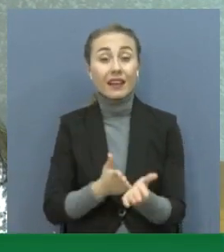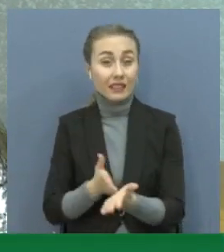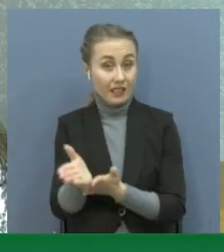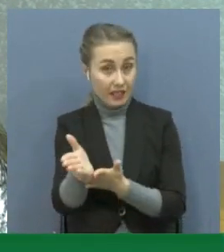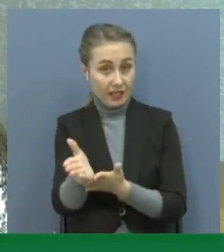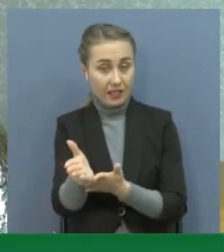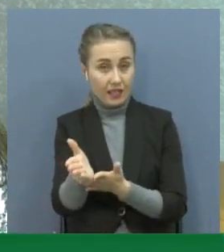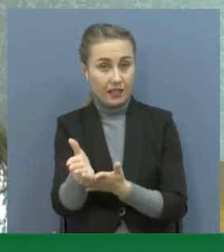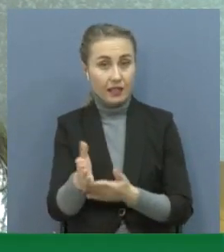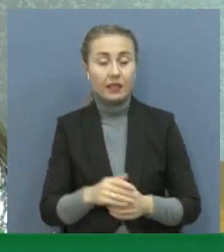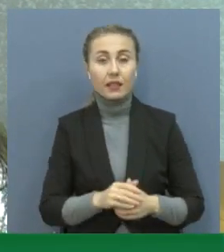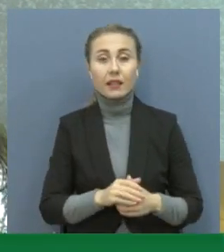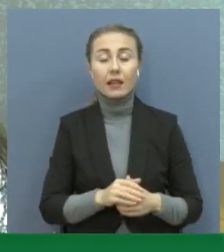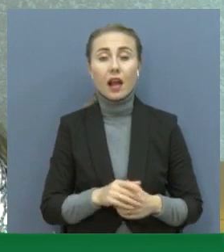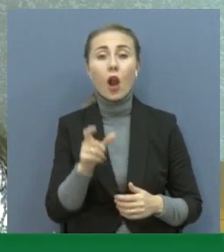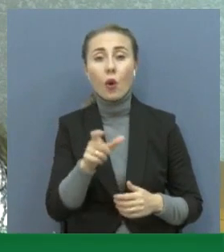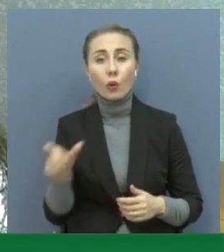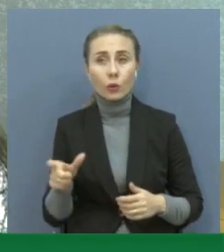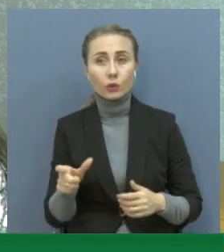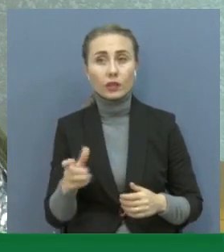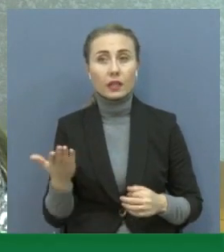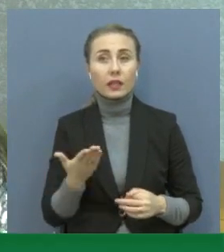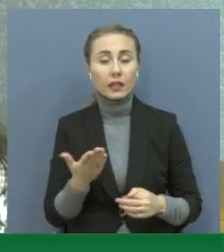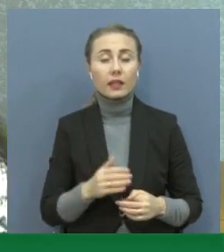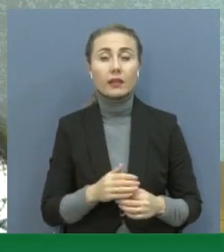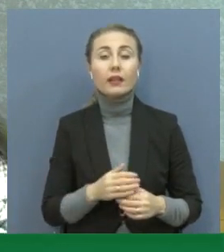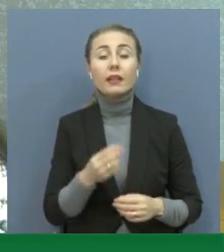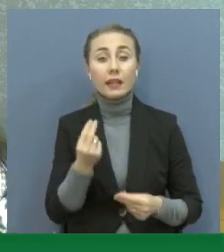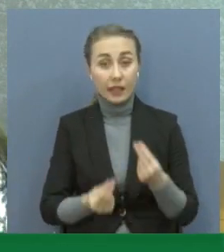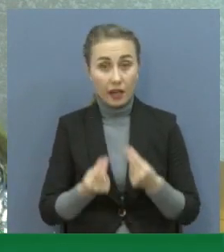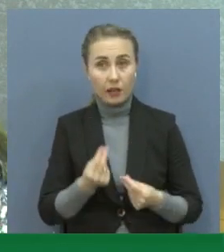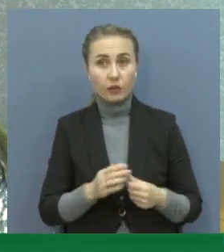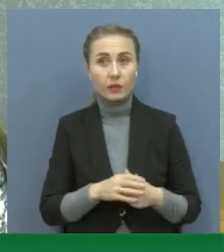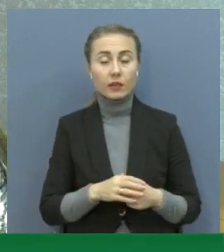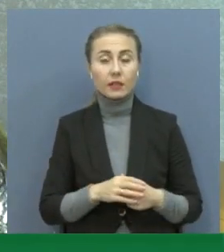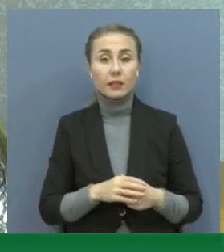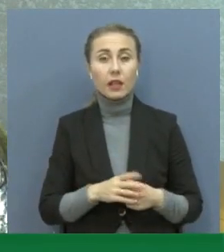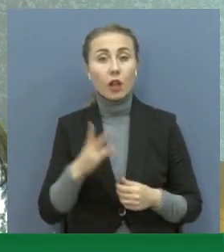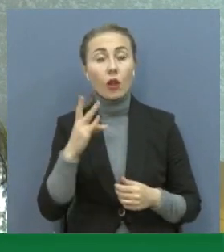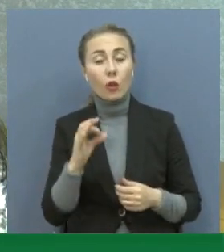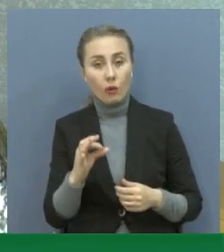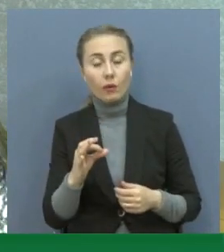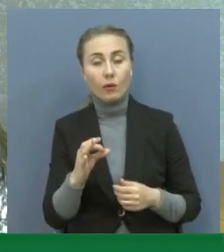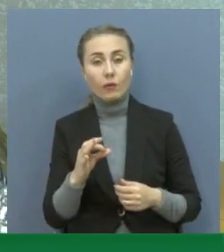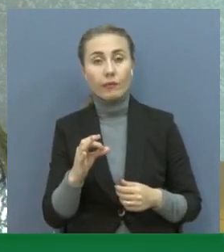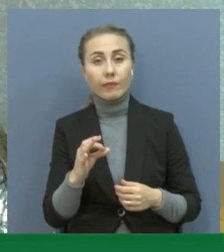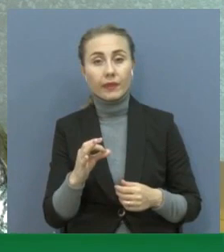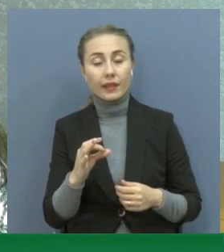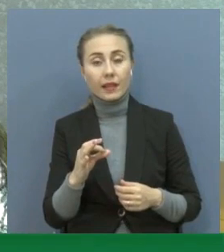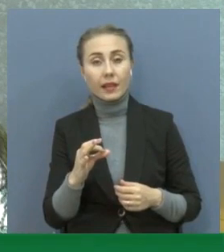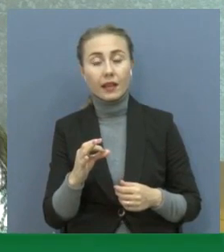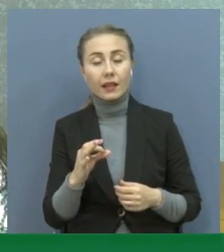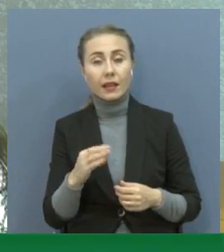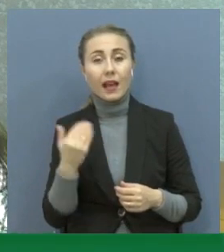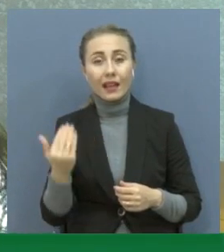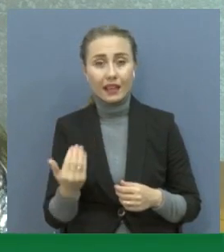А получается, есть люди, которые играют, но в принципе